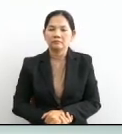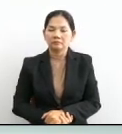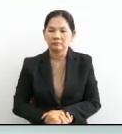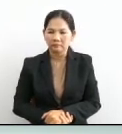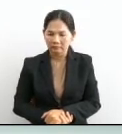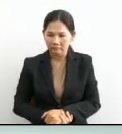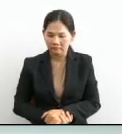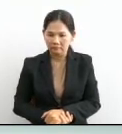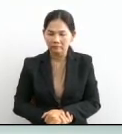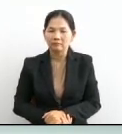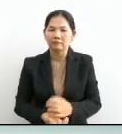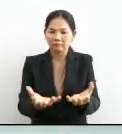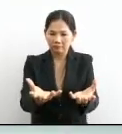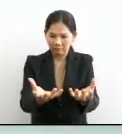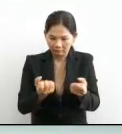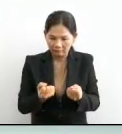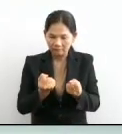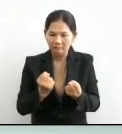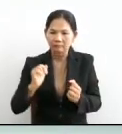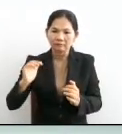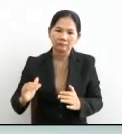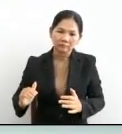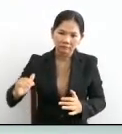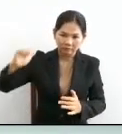តម្រូវការខ្ពស់